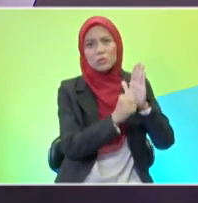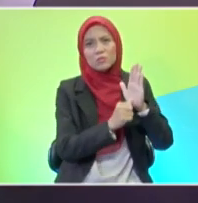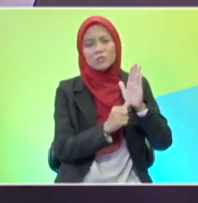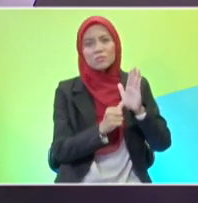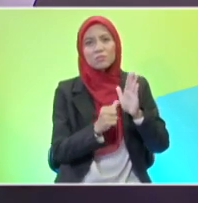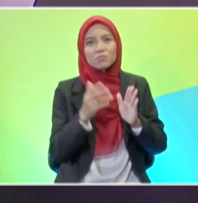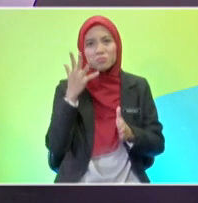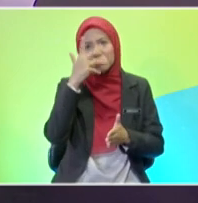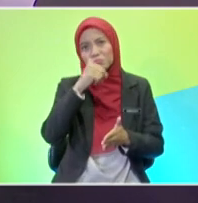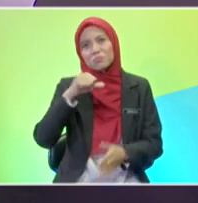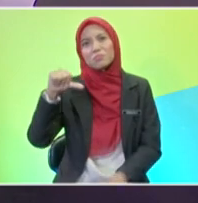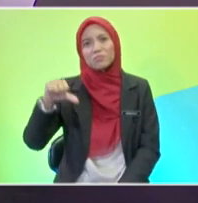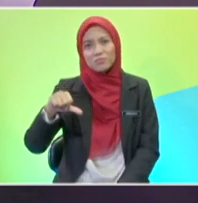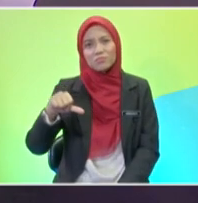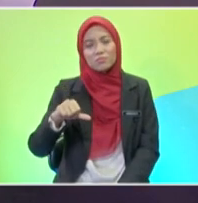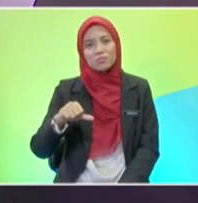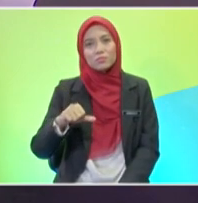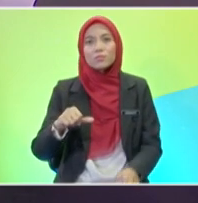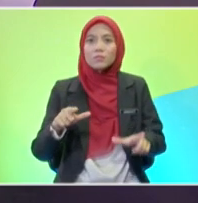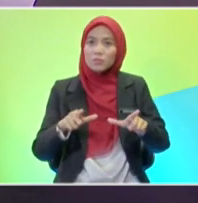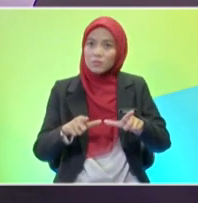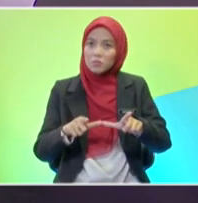pun tak menarik